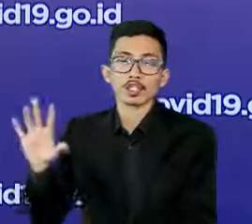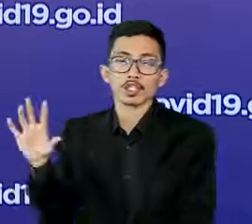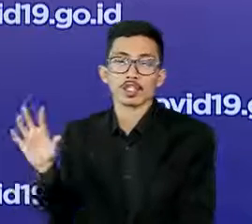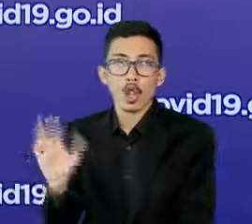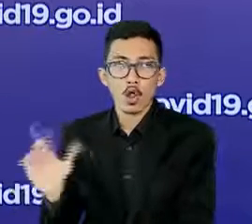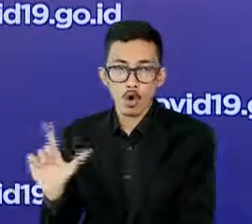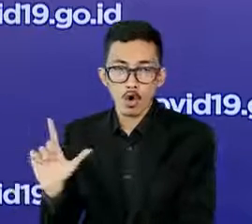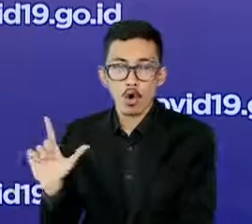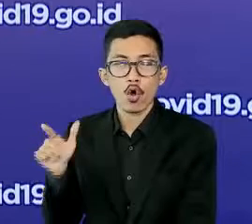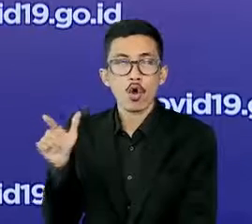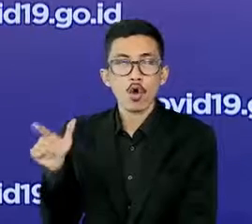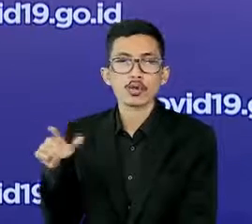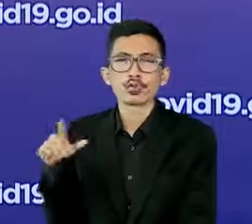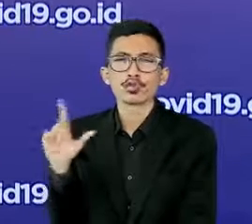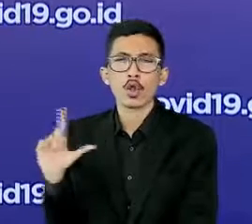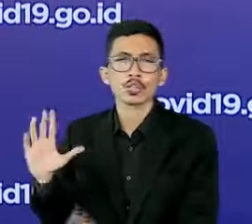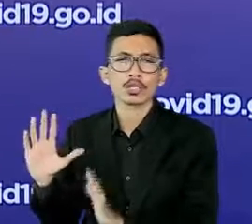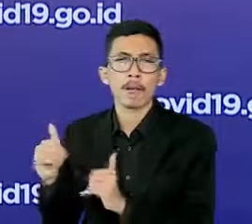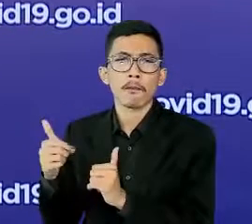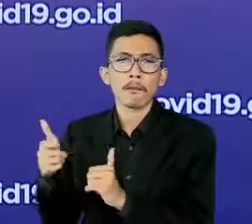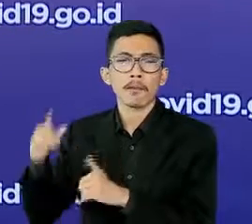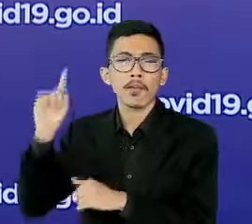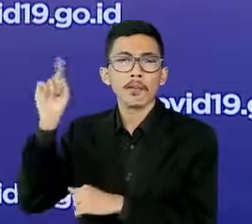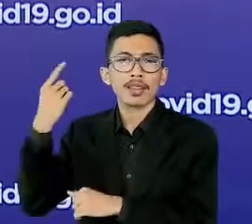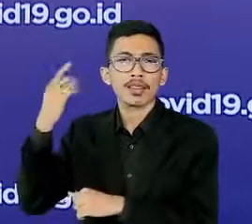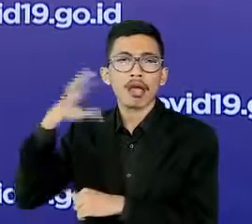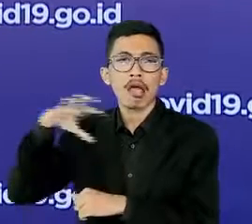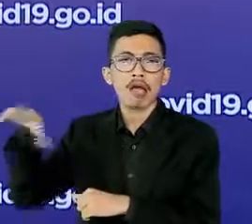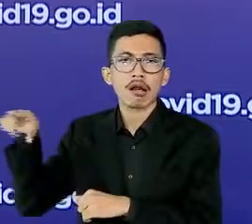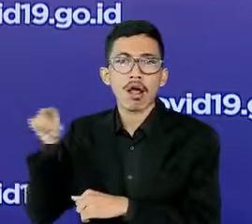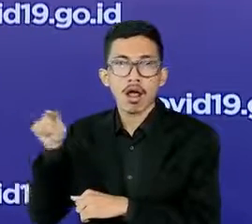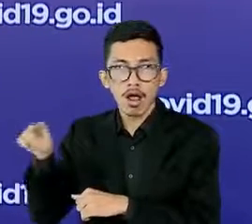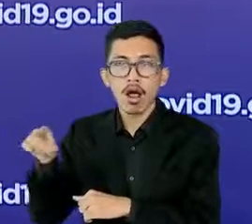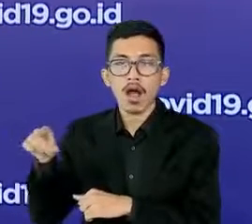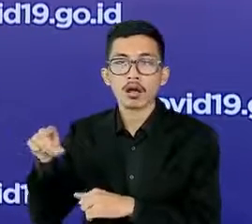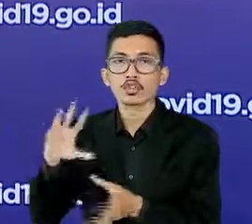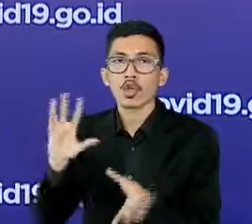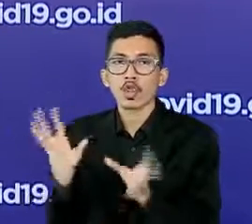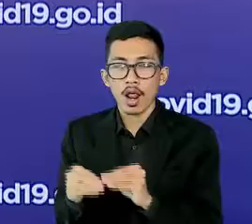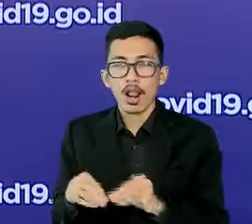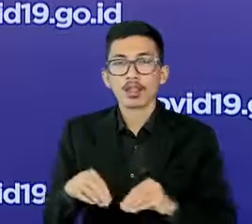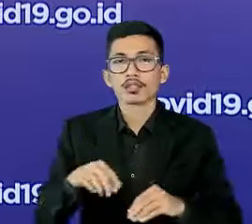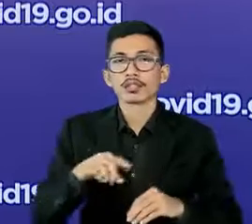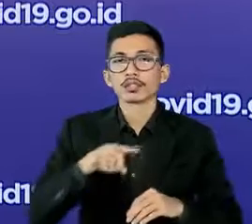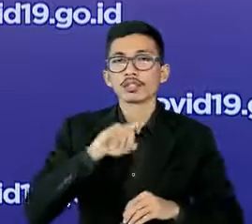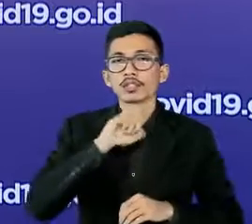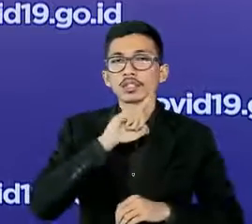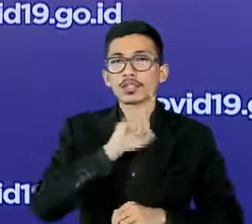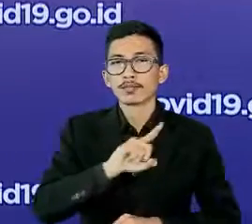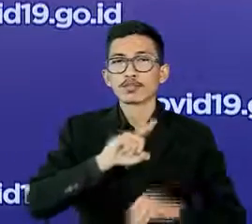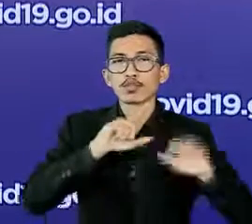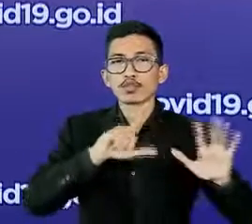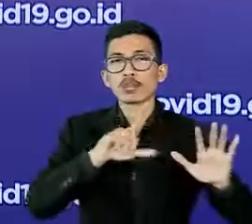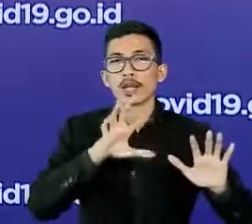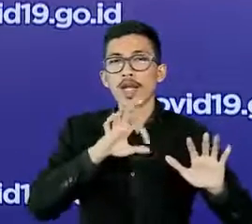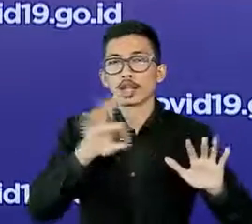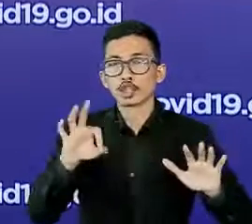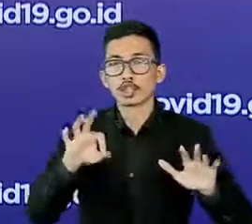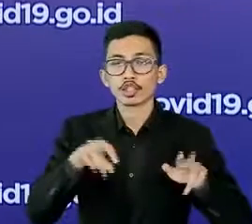itulah sudah menyiapkan di Pemerintah Daerah itu 1900 1700